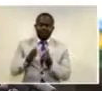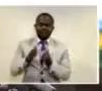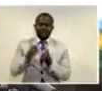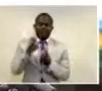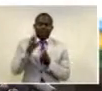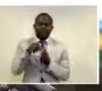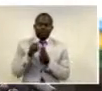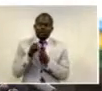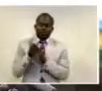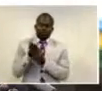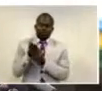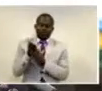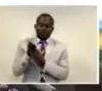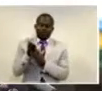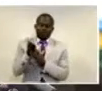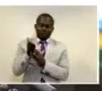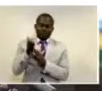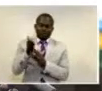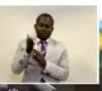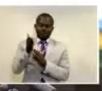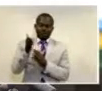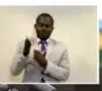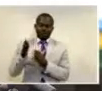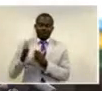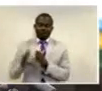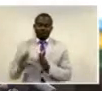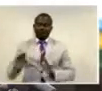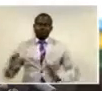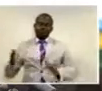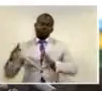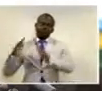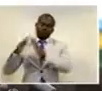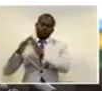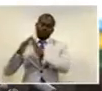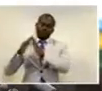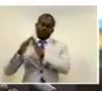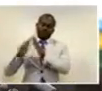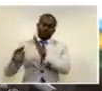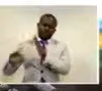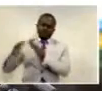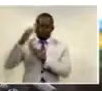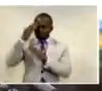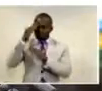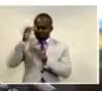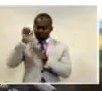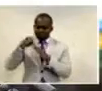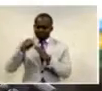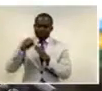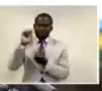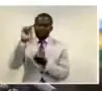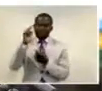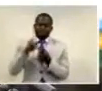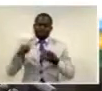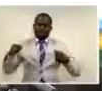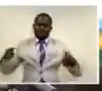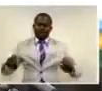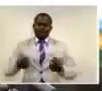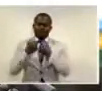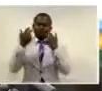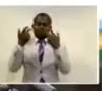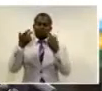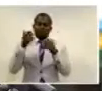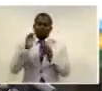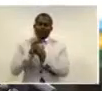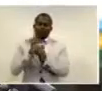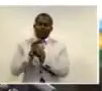wakagombye kunyura inyuma y'umusozi wa Rubavu kugira ngo tugabanye impanuka zikunda kubera